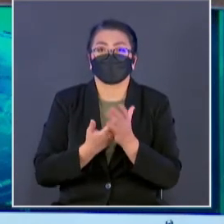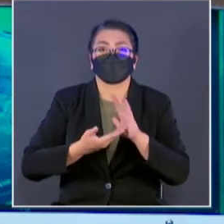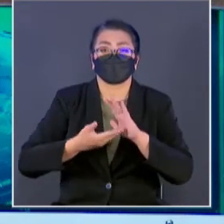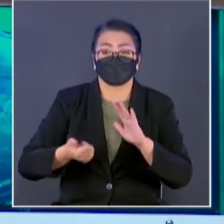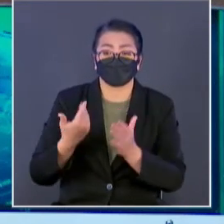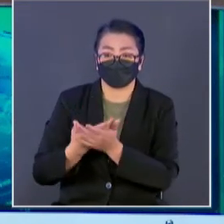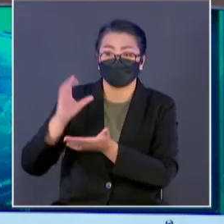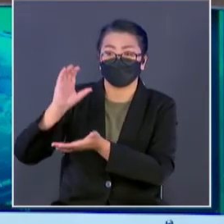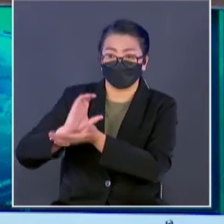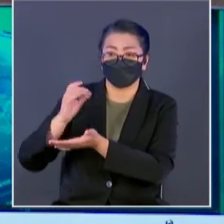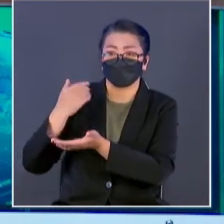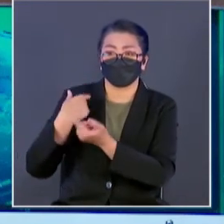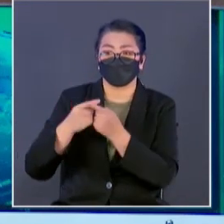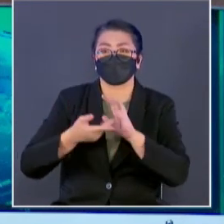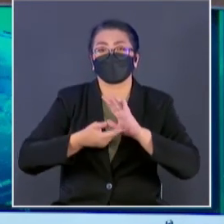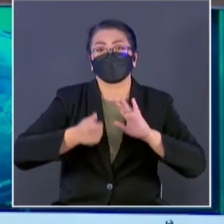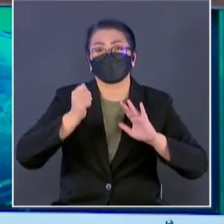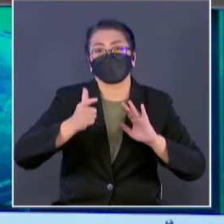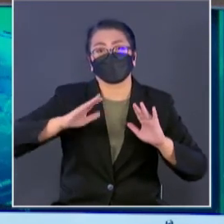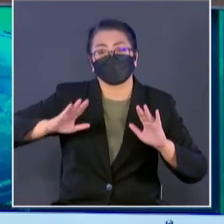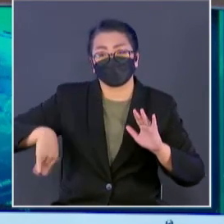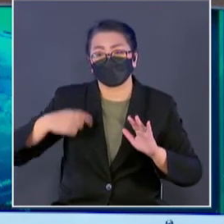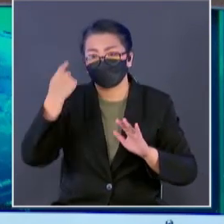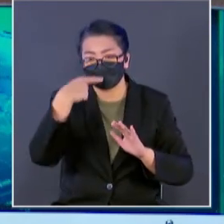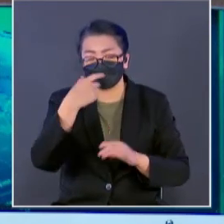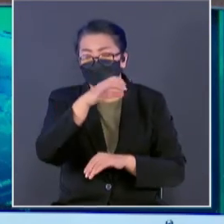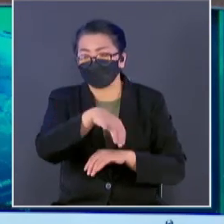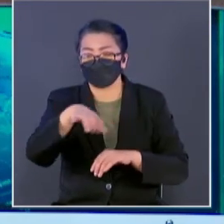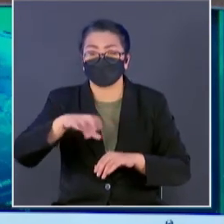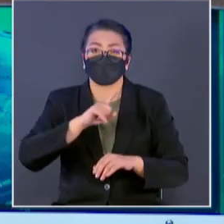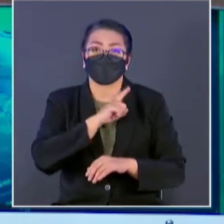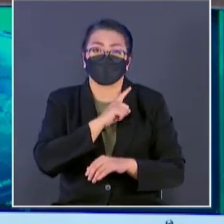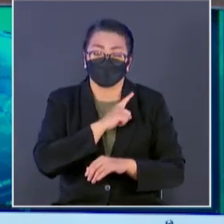ไม่มีงบประมาณแต่อย่างใดนะคุณเรื่องกันก็หน่วยงานที่เกี่ยวข้องก็รับปากว่าจะเร่งดำเนินการให้นะครับ